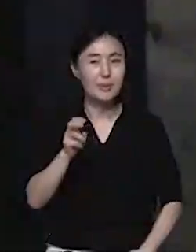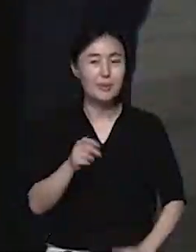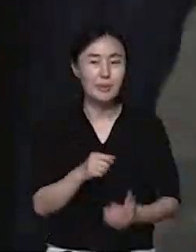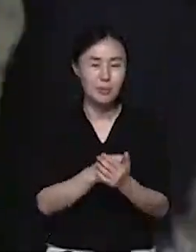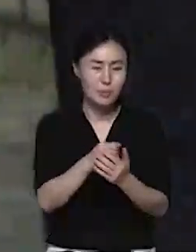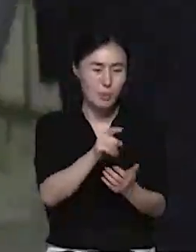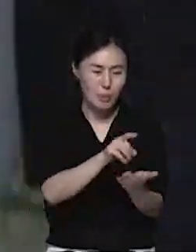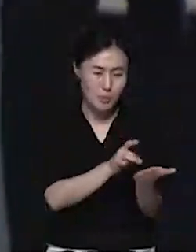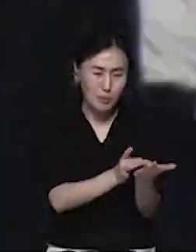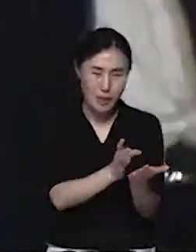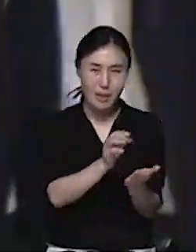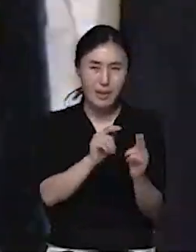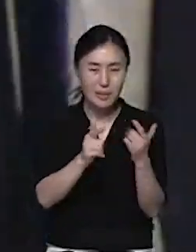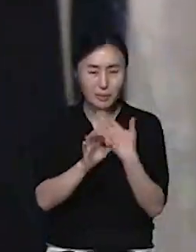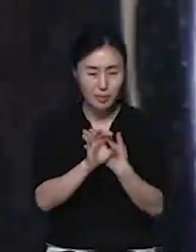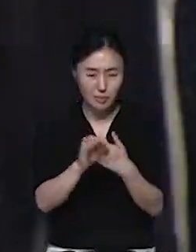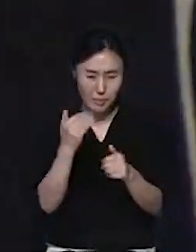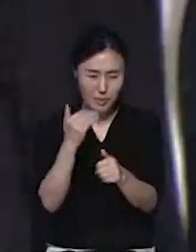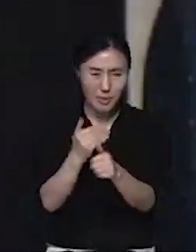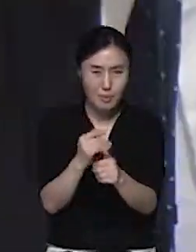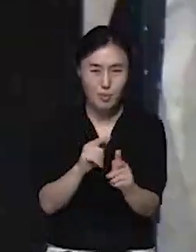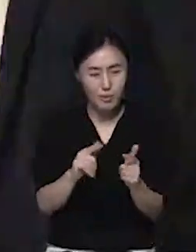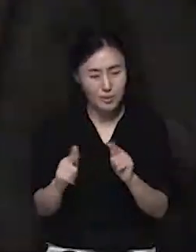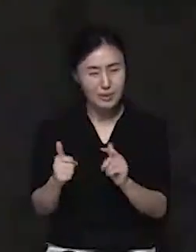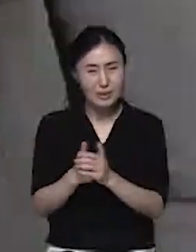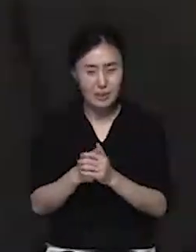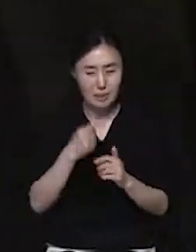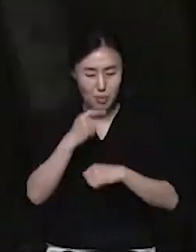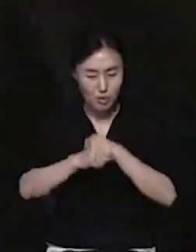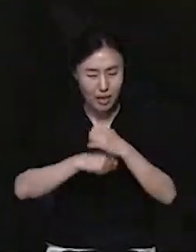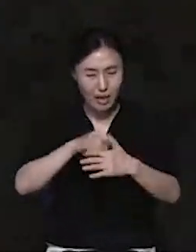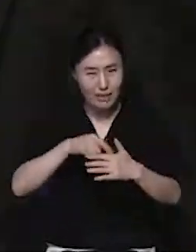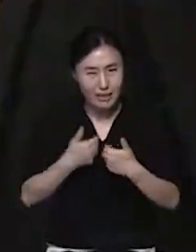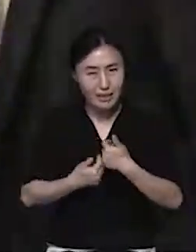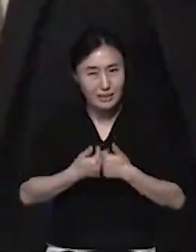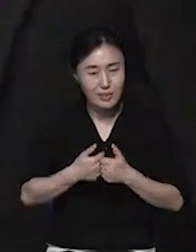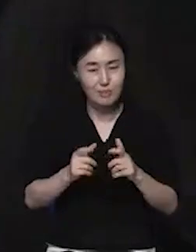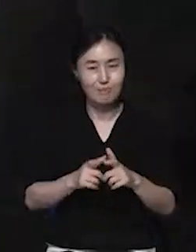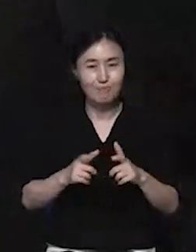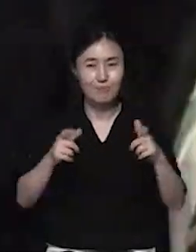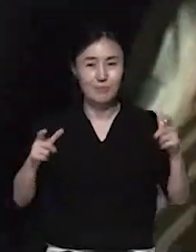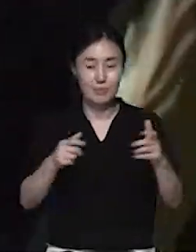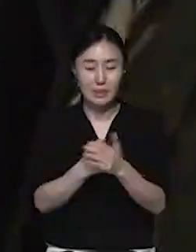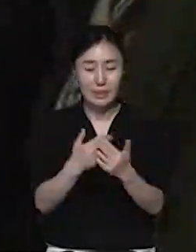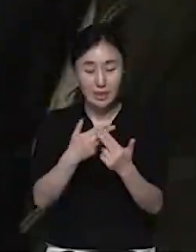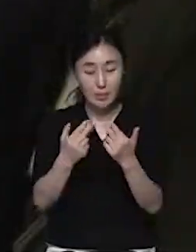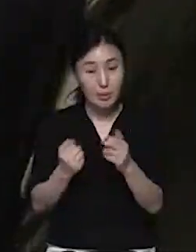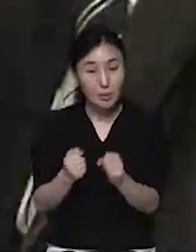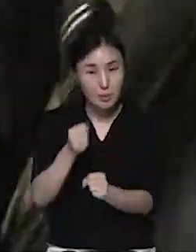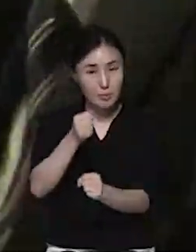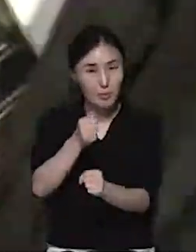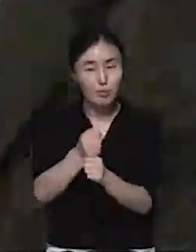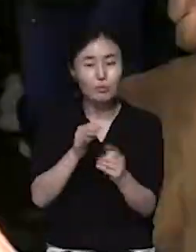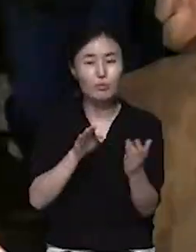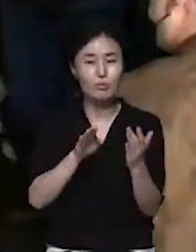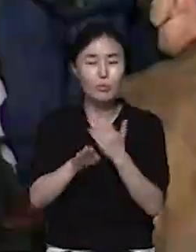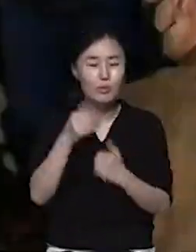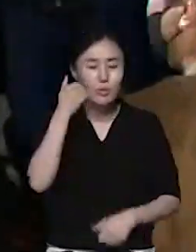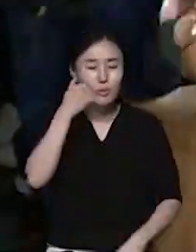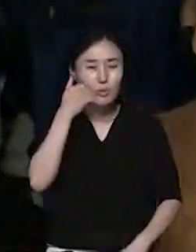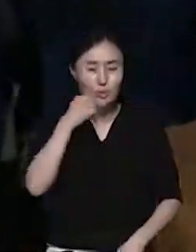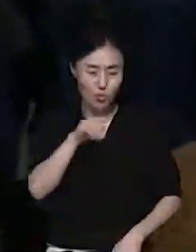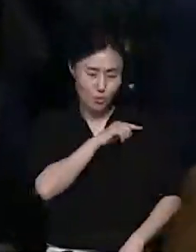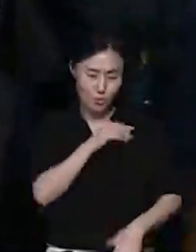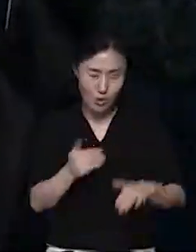색출, 숙청이란 단어가 나올 정도로 개파 갈등이 깊어진 민주당. 당무에 복귀할 이재명 당대표가 지명직